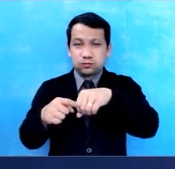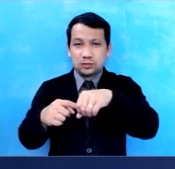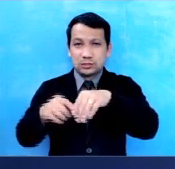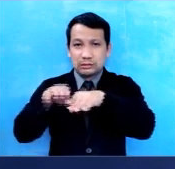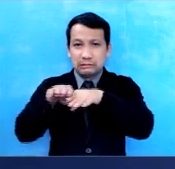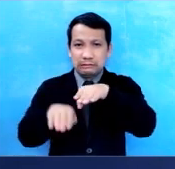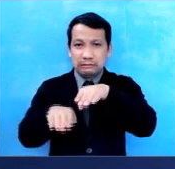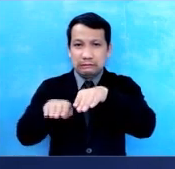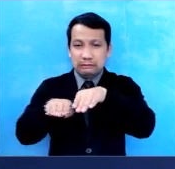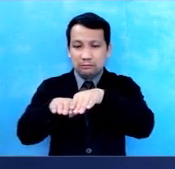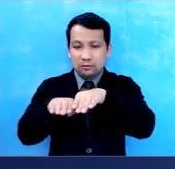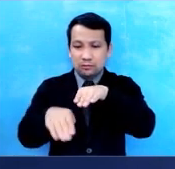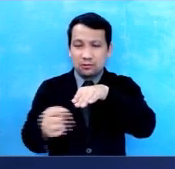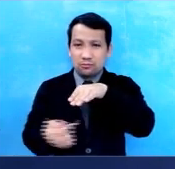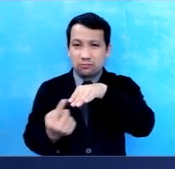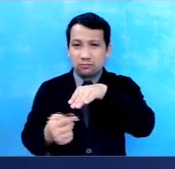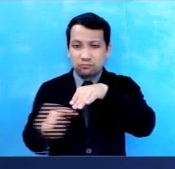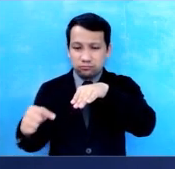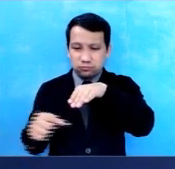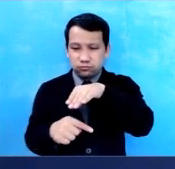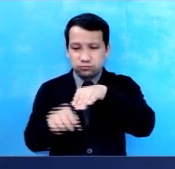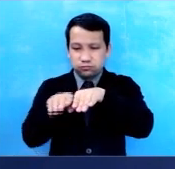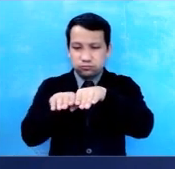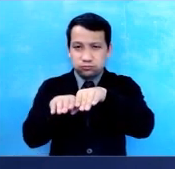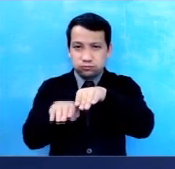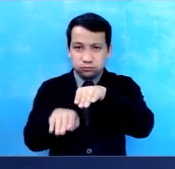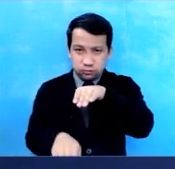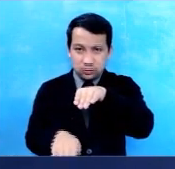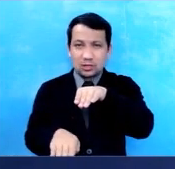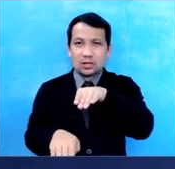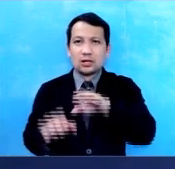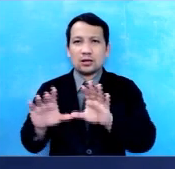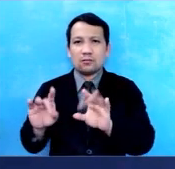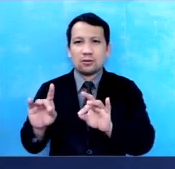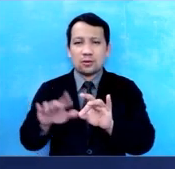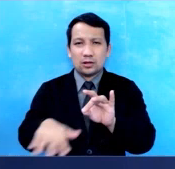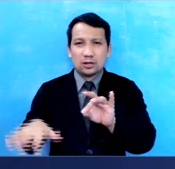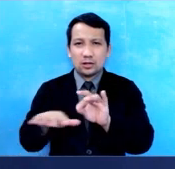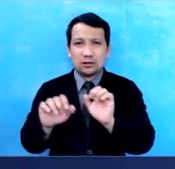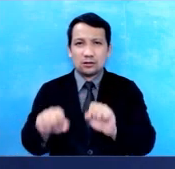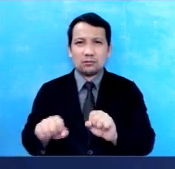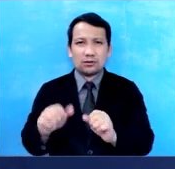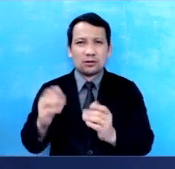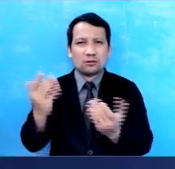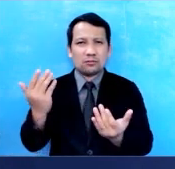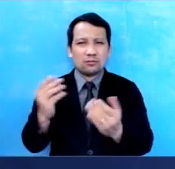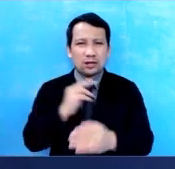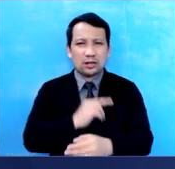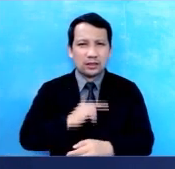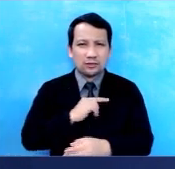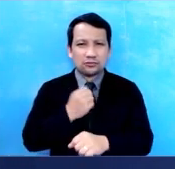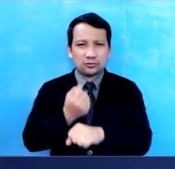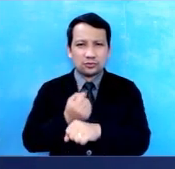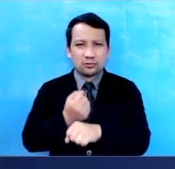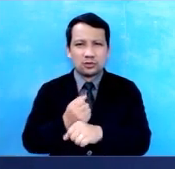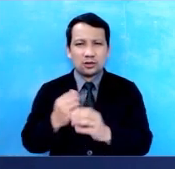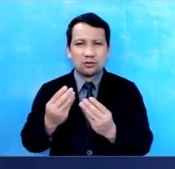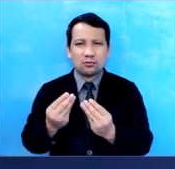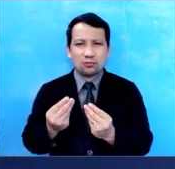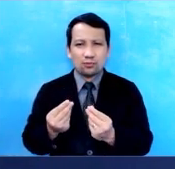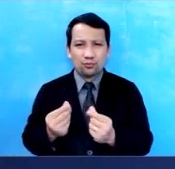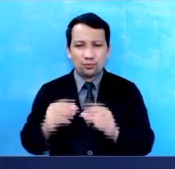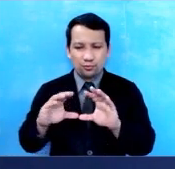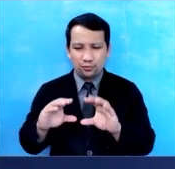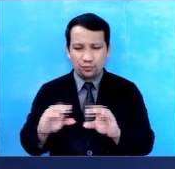lupa sa ilalim. Nakakaapekto kung ang uri ng lupa sa isang lugar ay may mga natural stone na nadudurog o pinaguguho ng